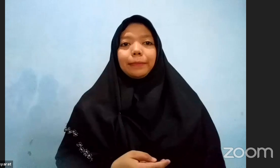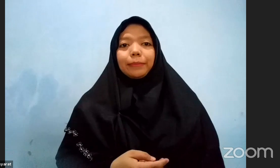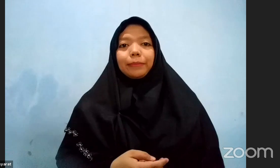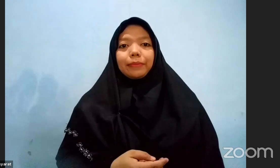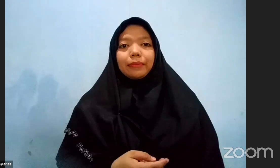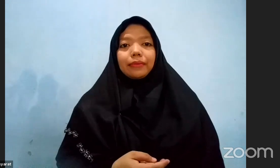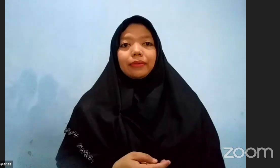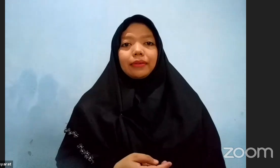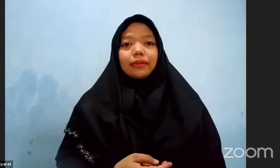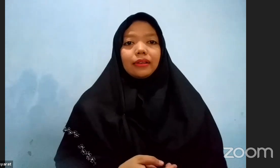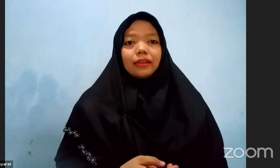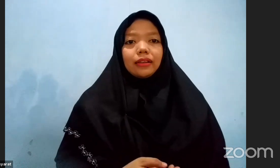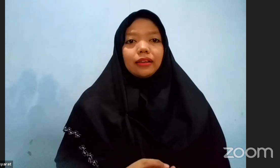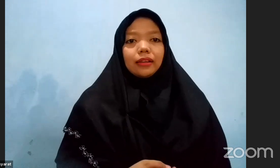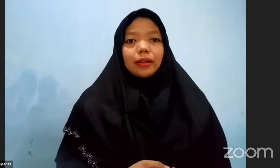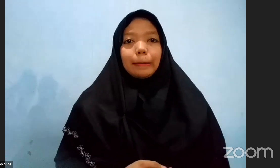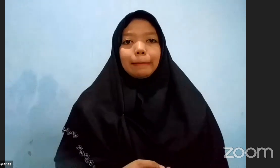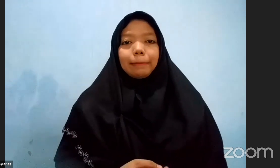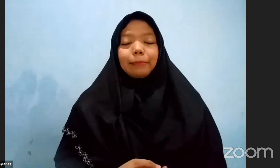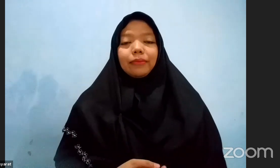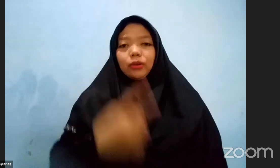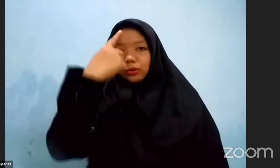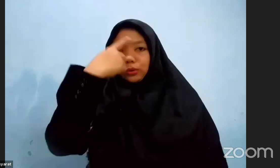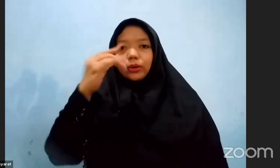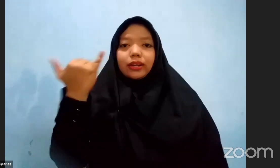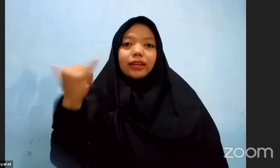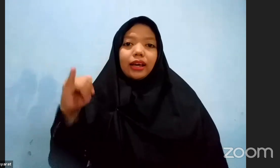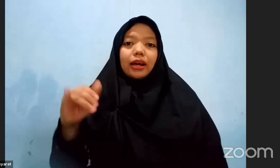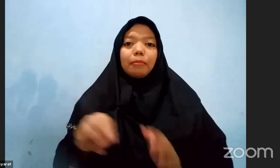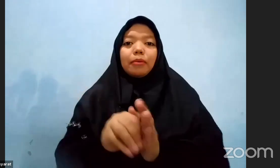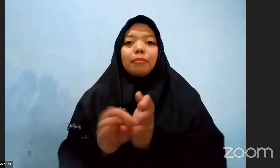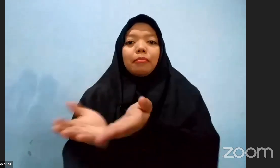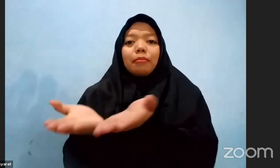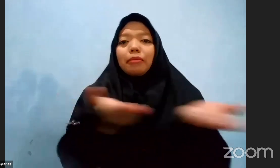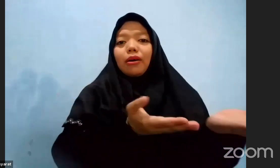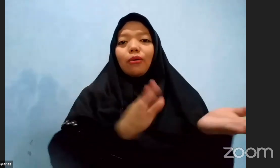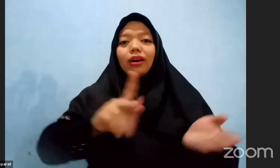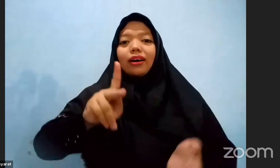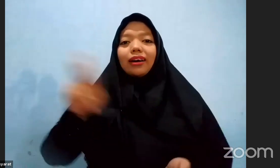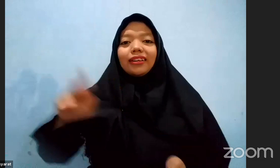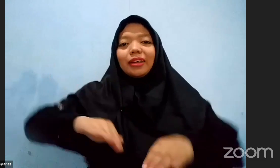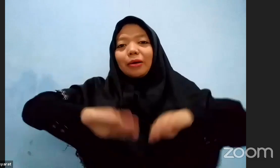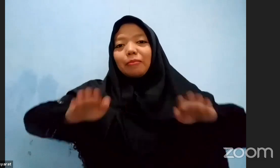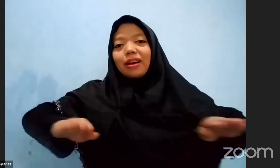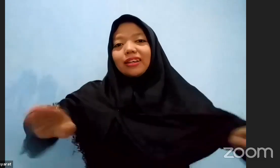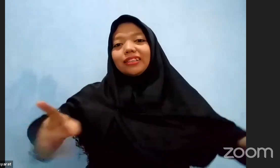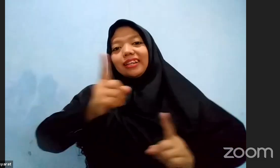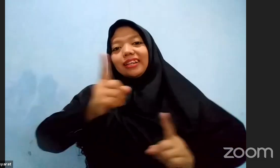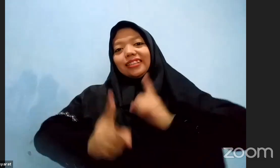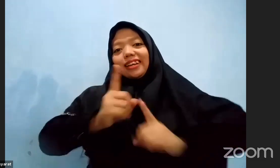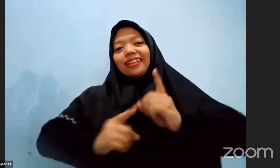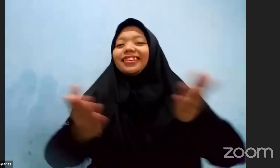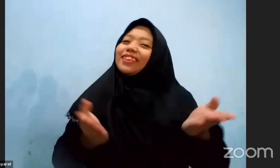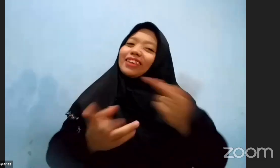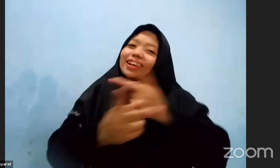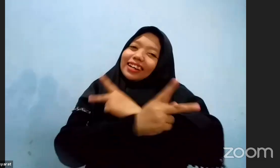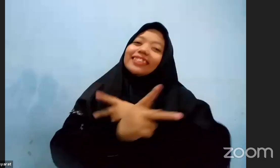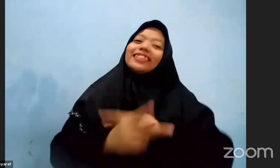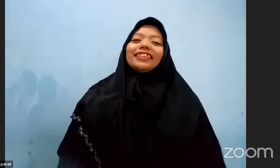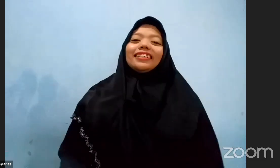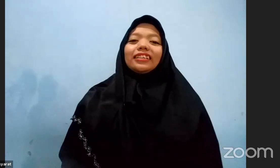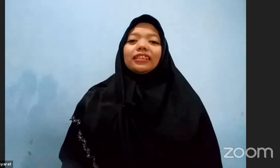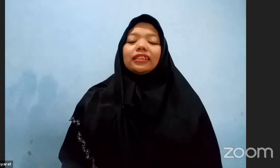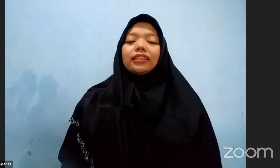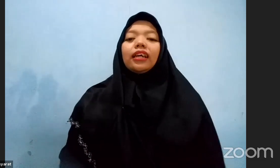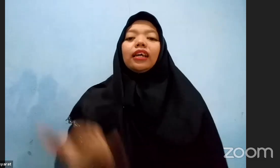Eh ini yang membawakan jeruk bahasa isyarat Bu Faisal ia terima kasih eh dan